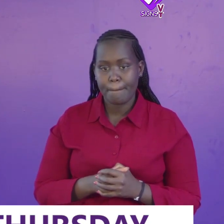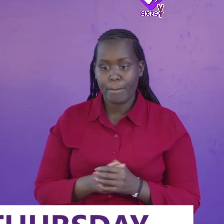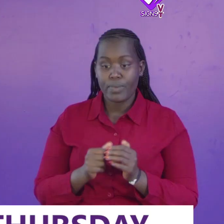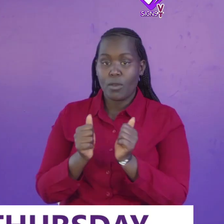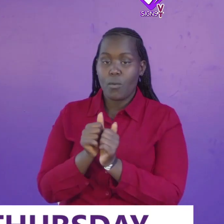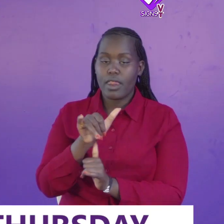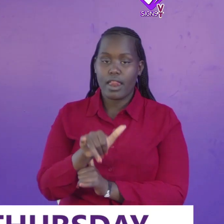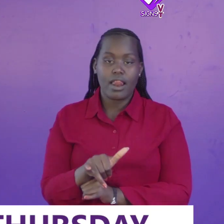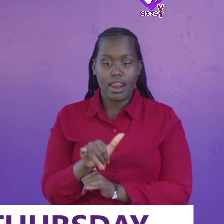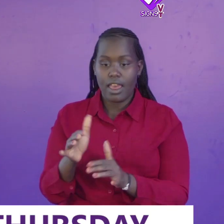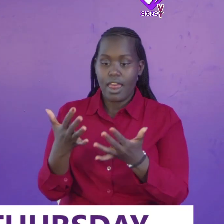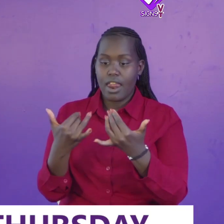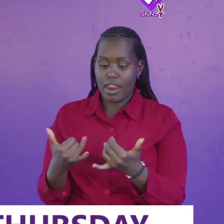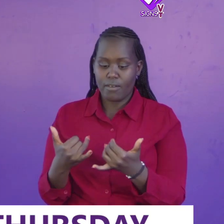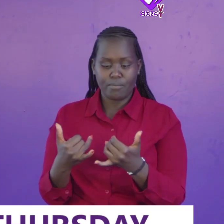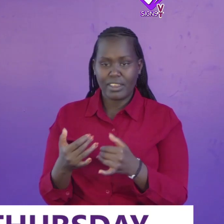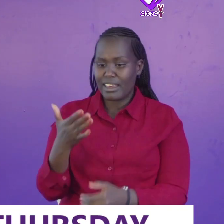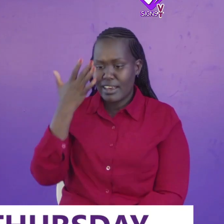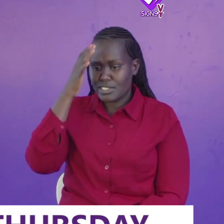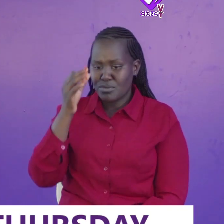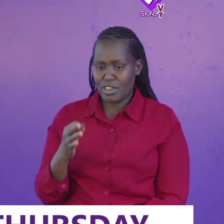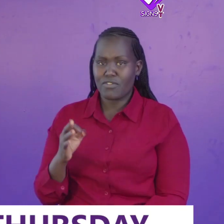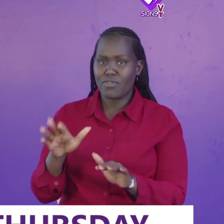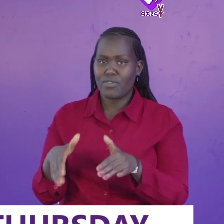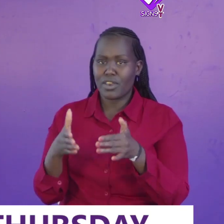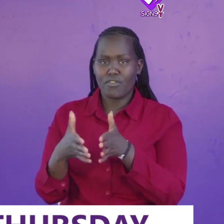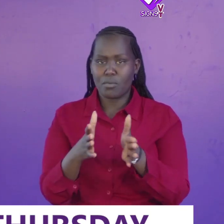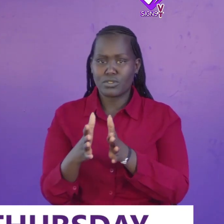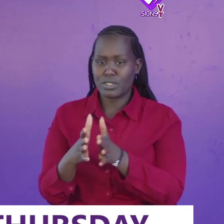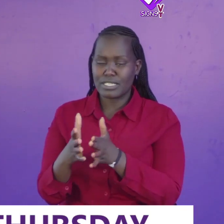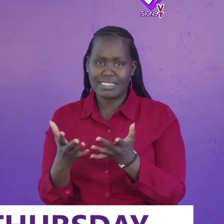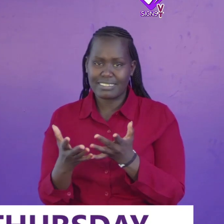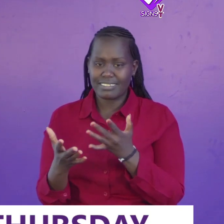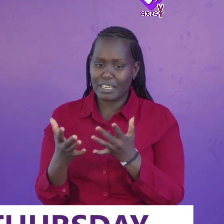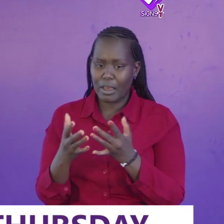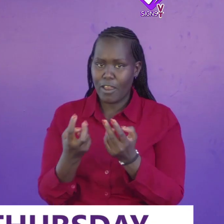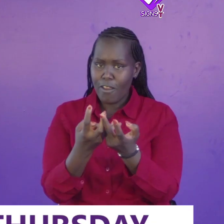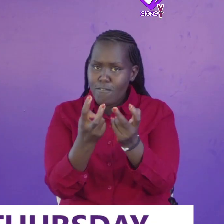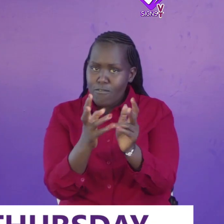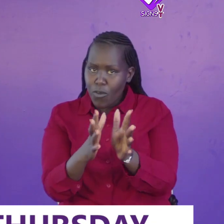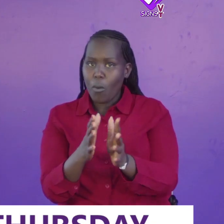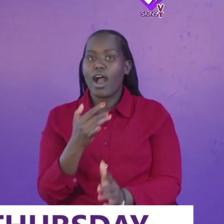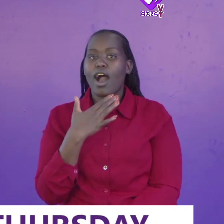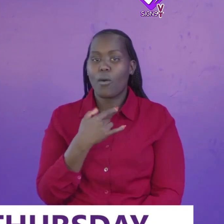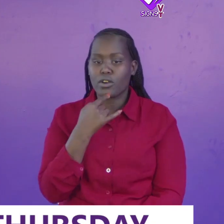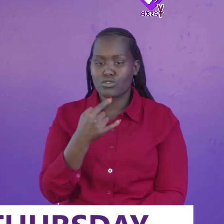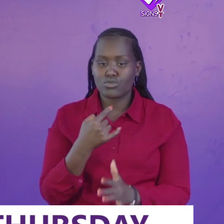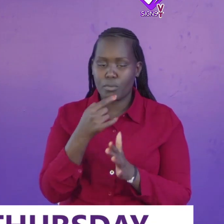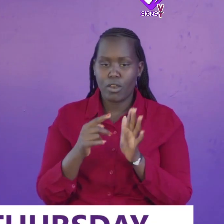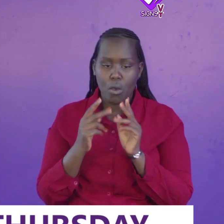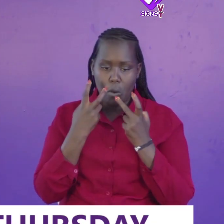that, nataka sijui kama niwapatie chance mshine. Nataka mtazamaji uniambie, where are you watching